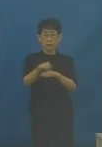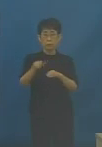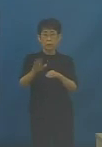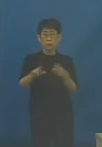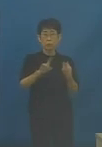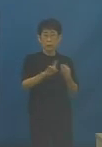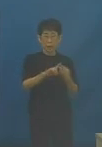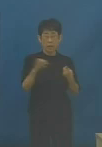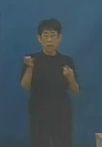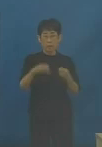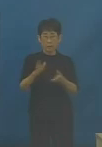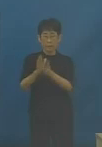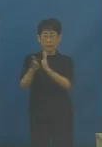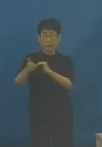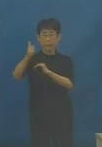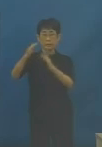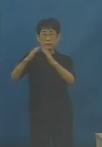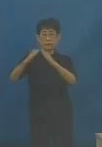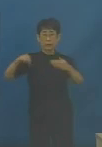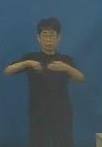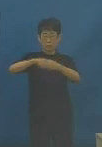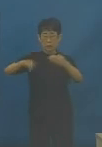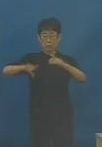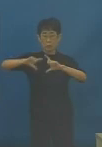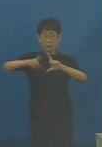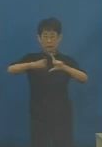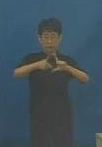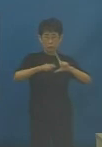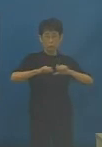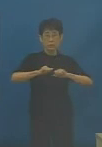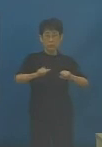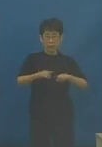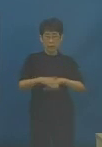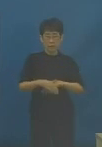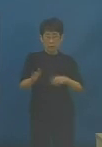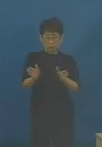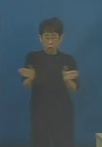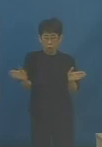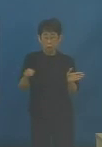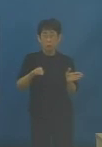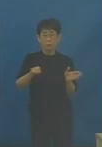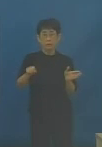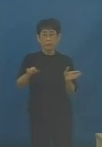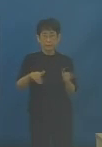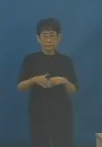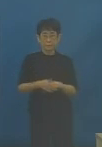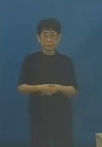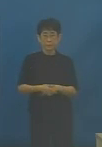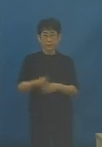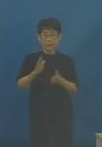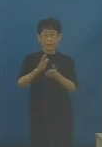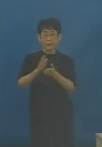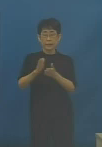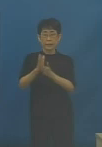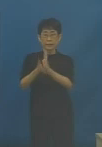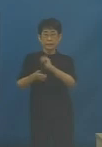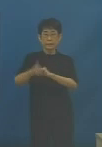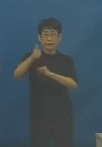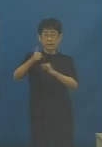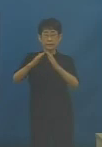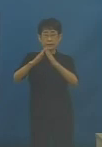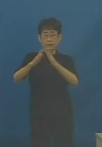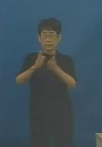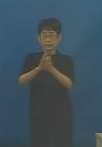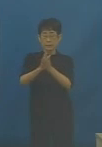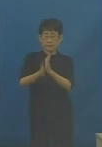に知事会を改革をして、もっとウィングを広げた、知事会活動にしようと、